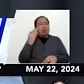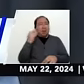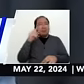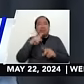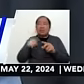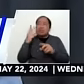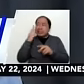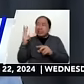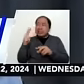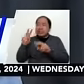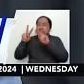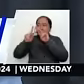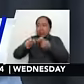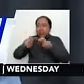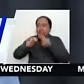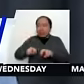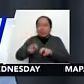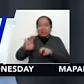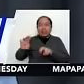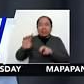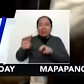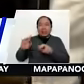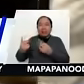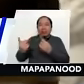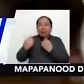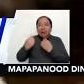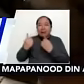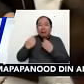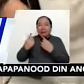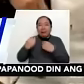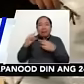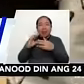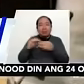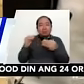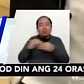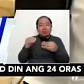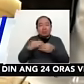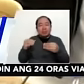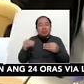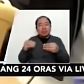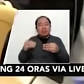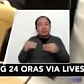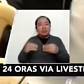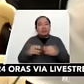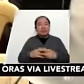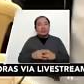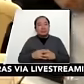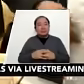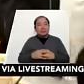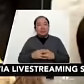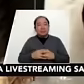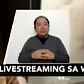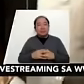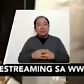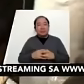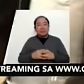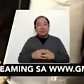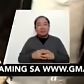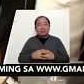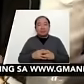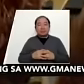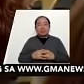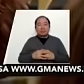dudugtungan siya dito sa Pogo na nangyayari para sa GMA integrated news Raffy tima nakatutok